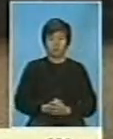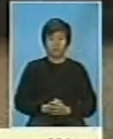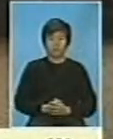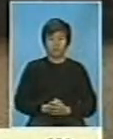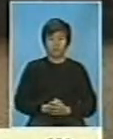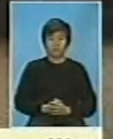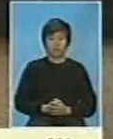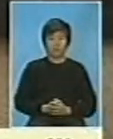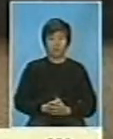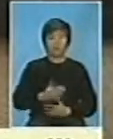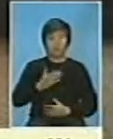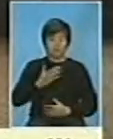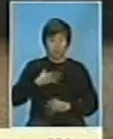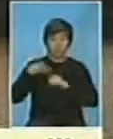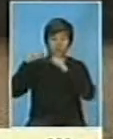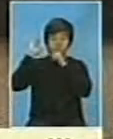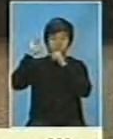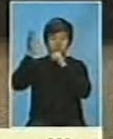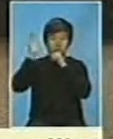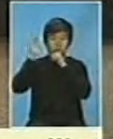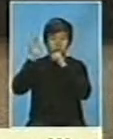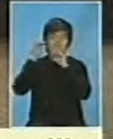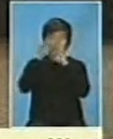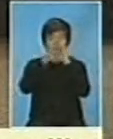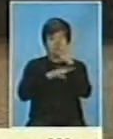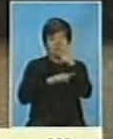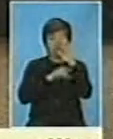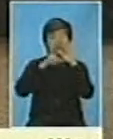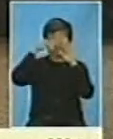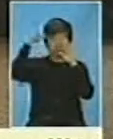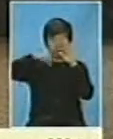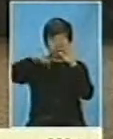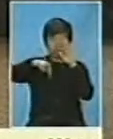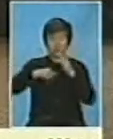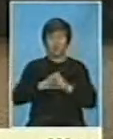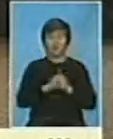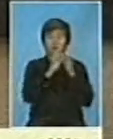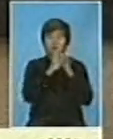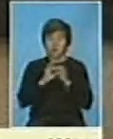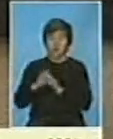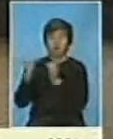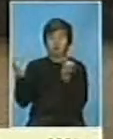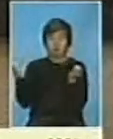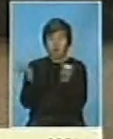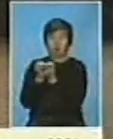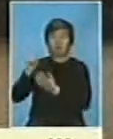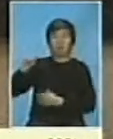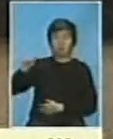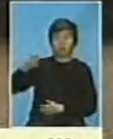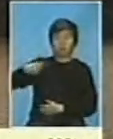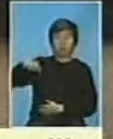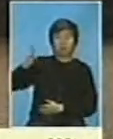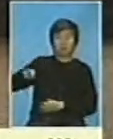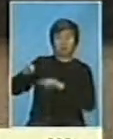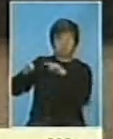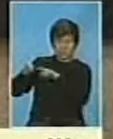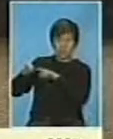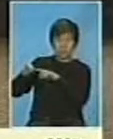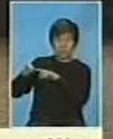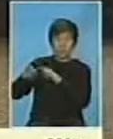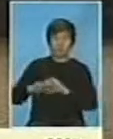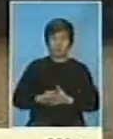ถลงใดๆของกระผมต่อสภาแห่งนี้ย่อมส่งผลกระทบถึงแนวทางการต่อสู้คดีของผ